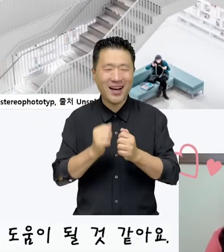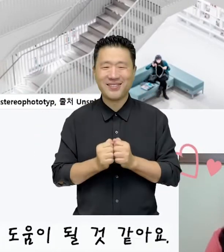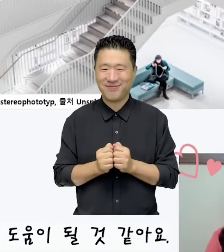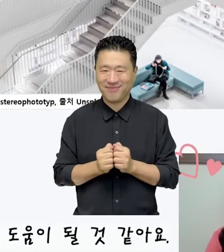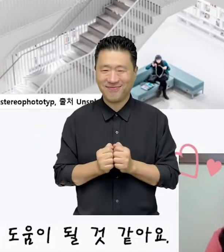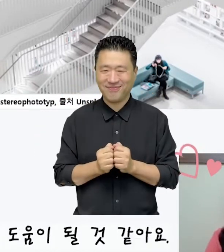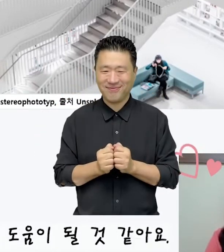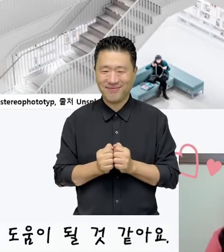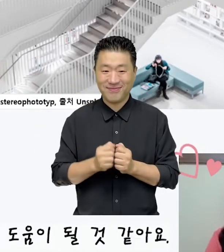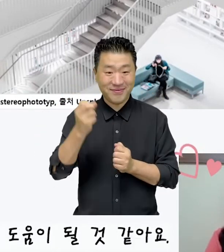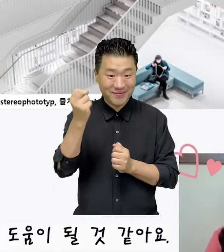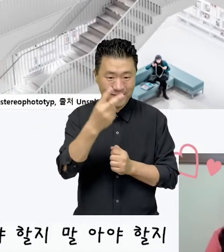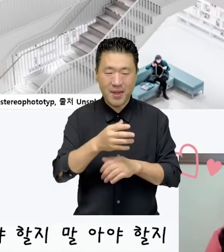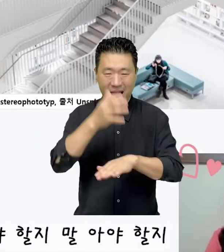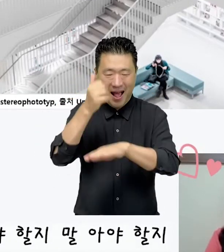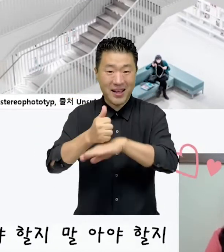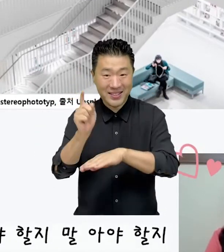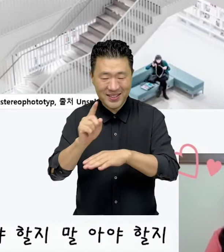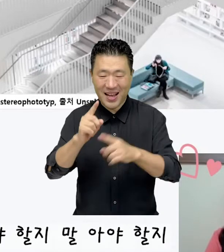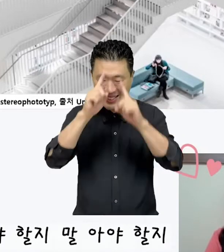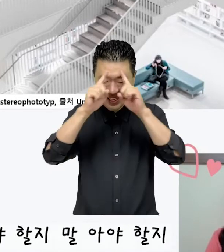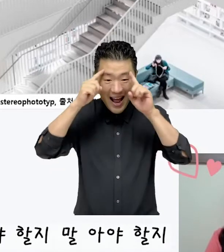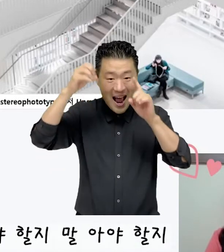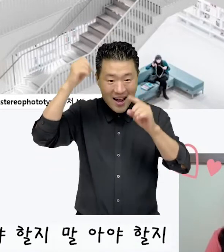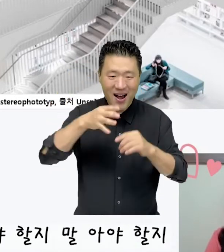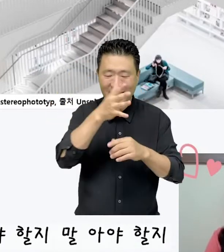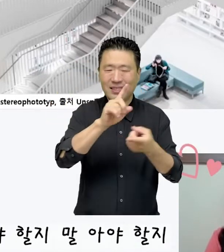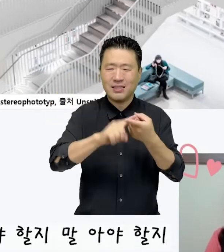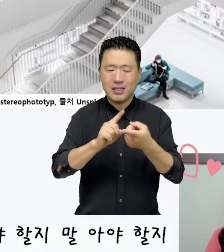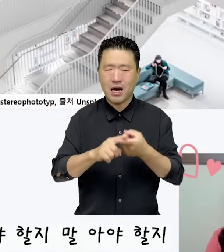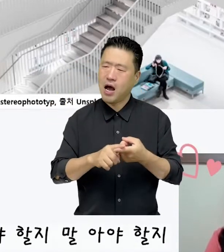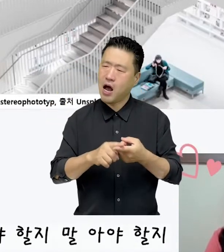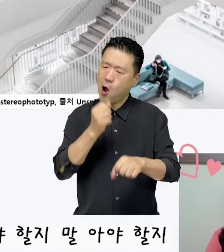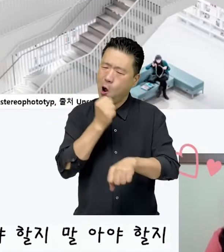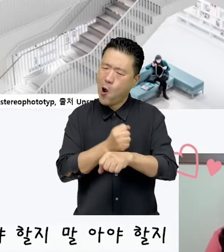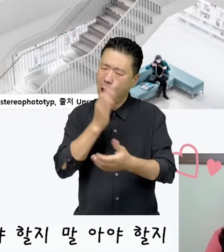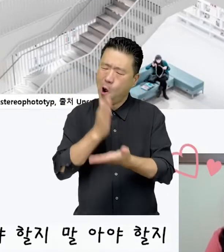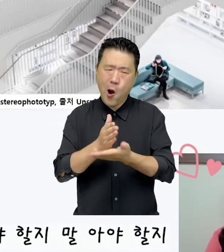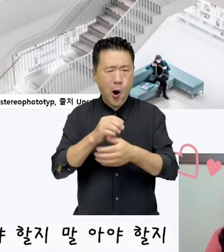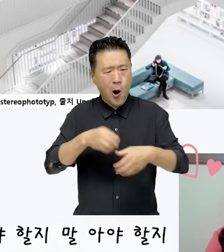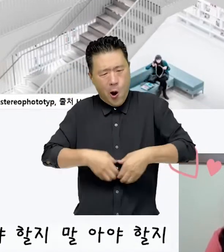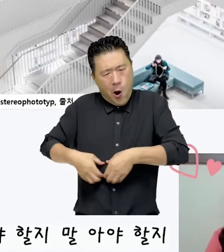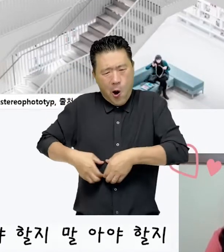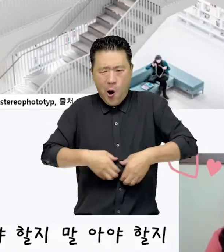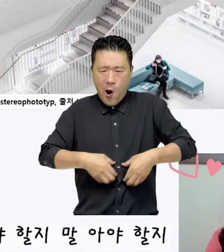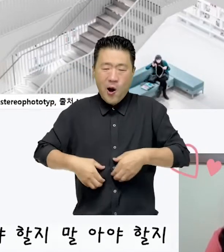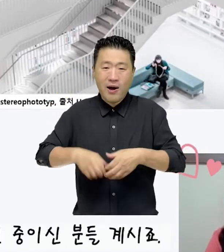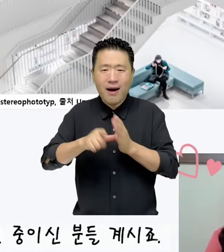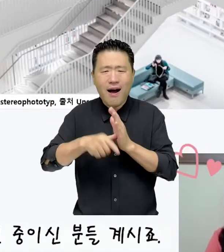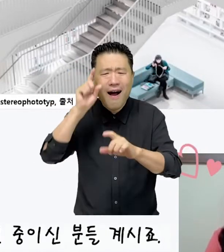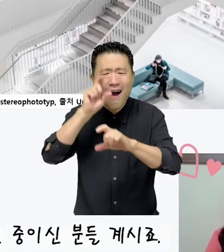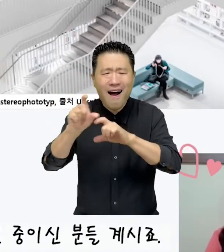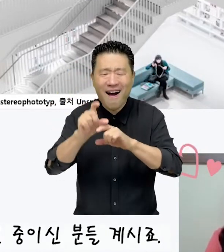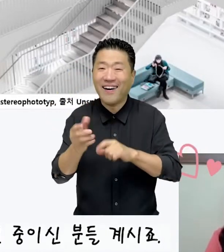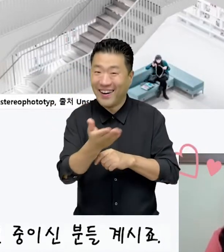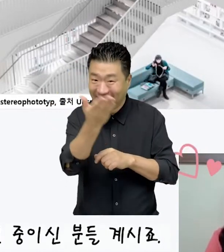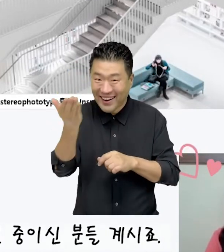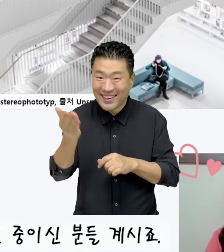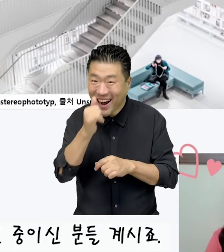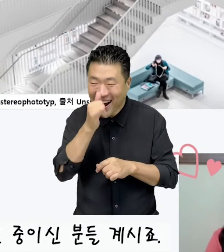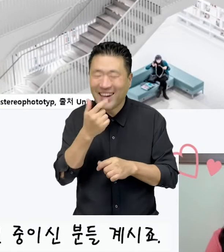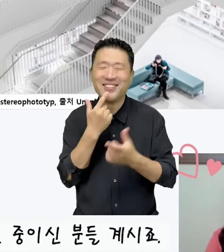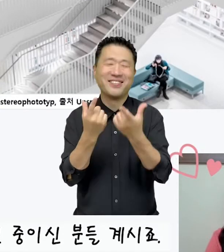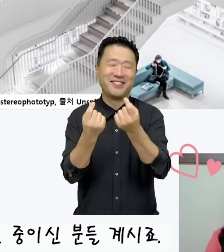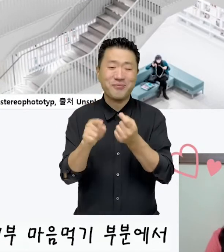같아요. 그리고 마지막으로는 대학원에 가야 할지 말아야 할지 좀 고민 중이신